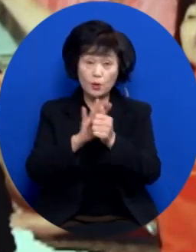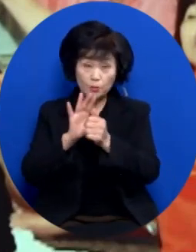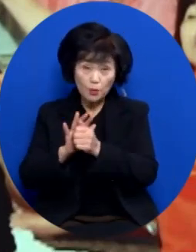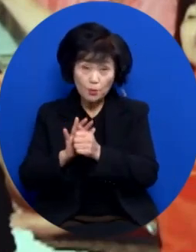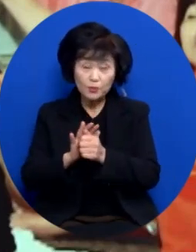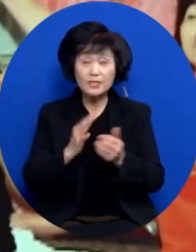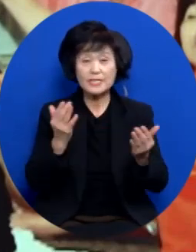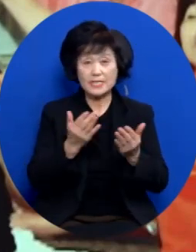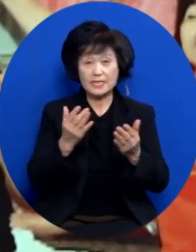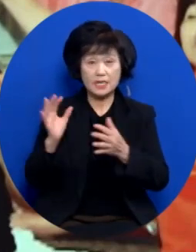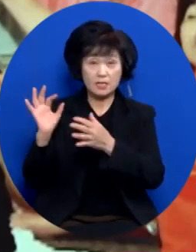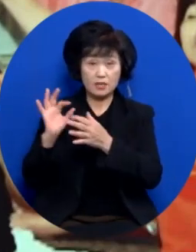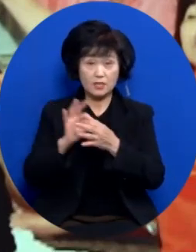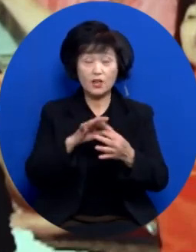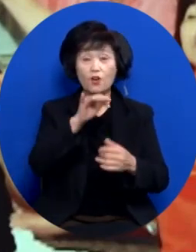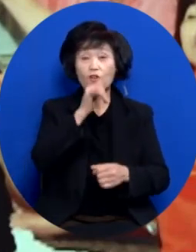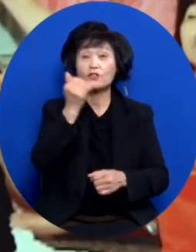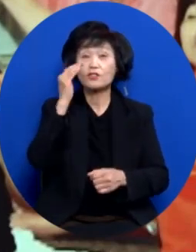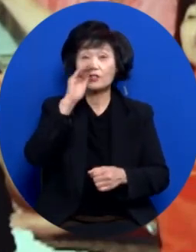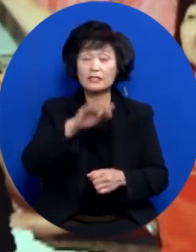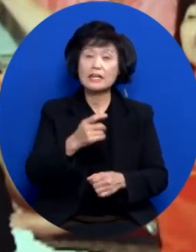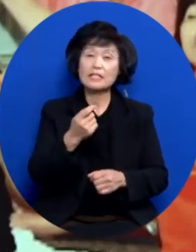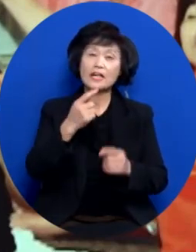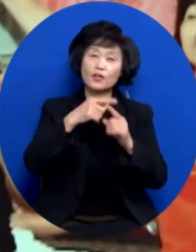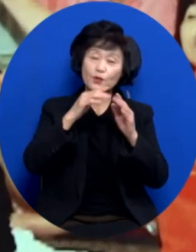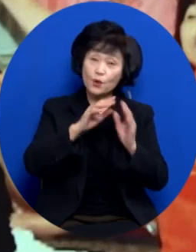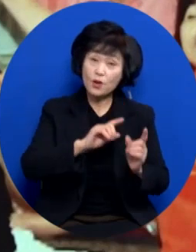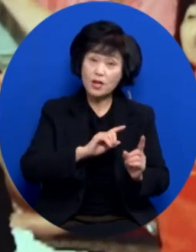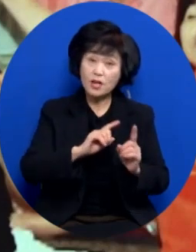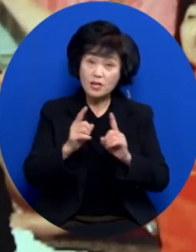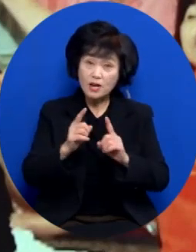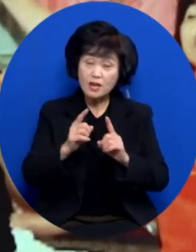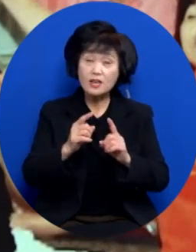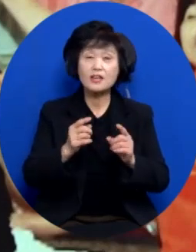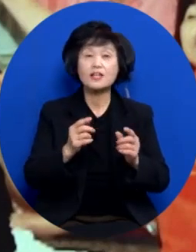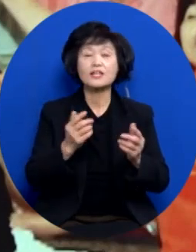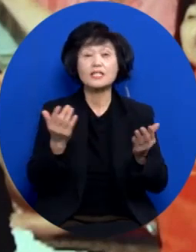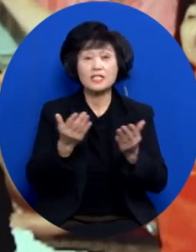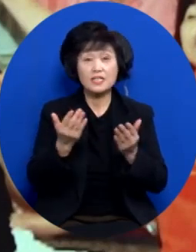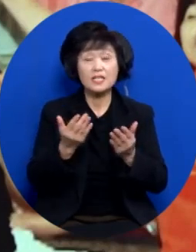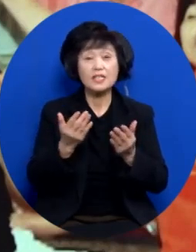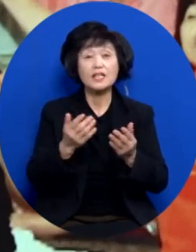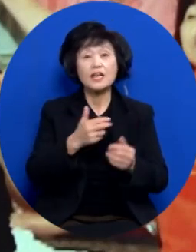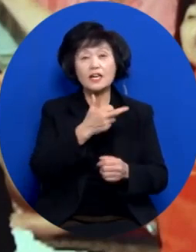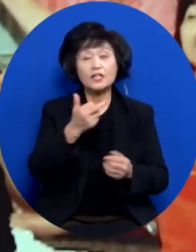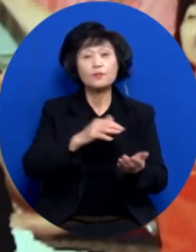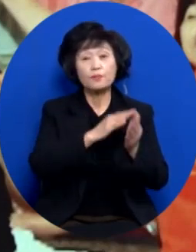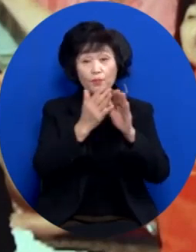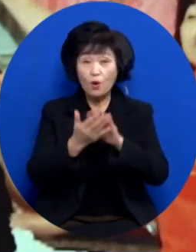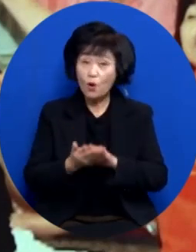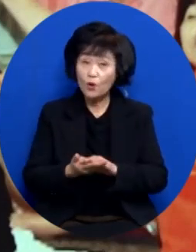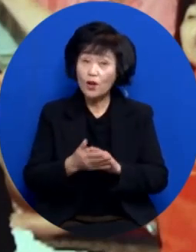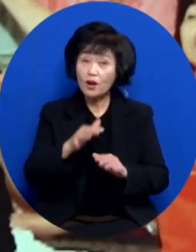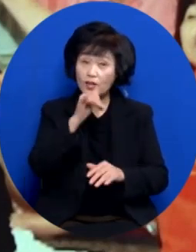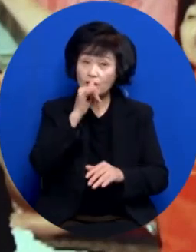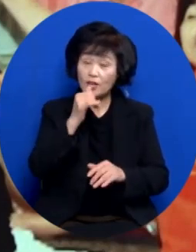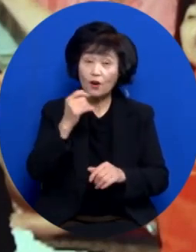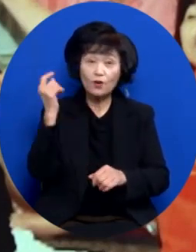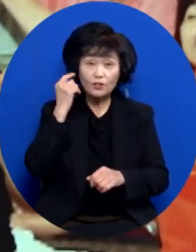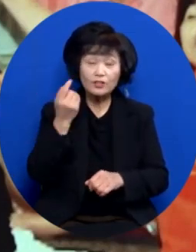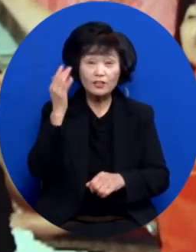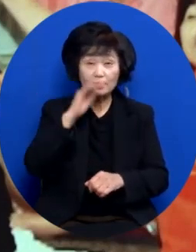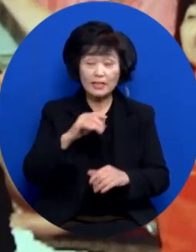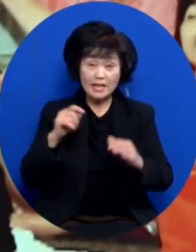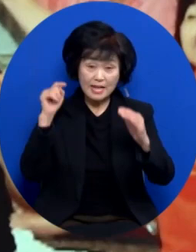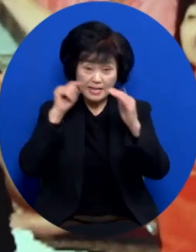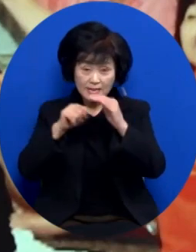해오셨는데요. 코로나를 겪으면서 작은 교회 살리기 사역이 큰 변화를 주셨다고 들었습니다. 찾아가는 작은 교회